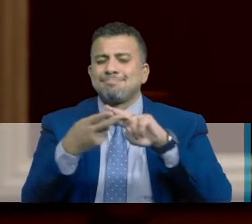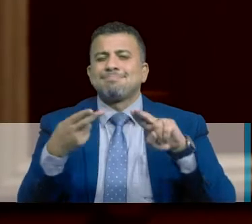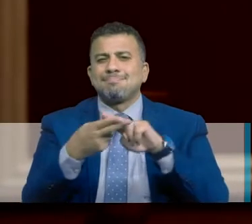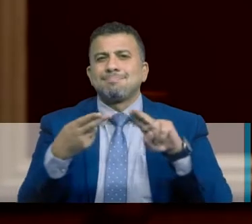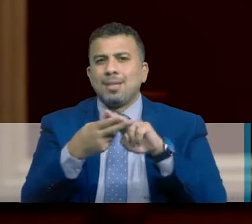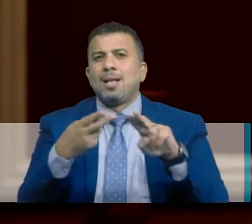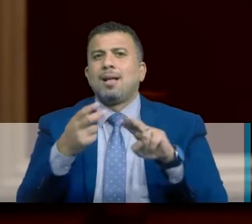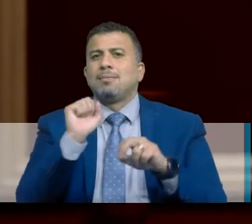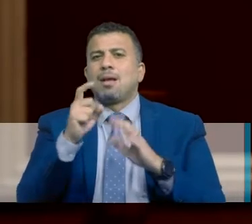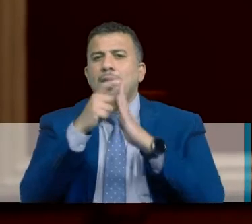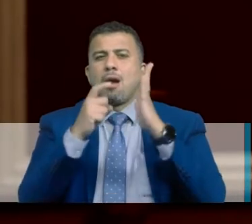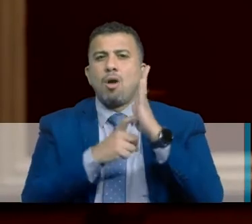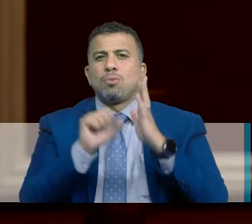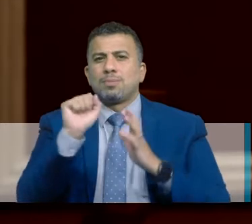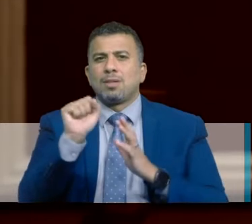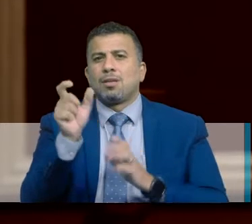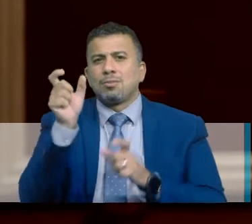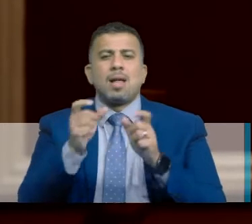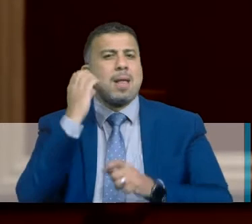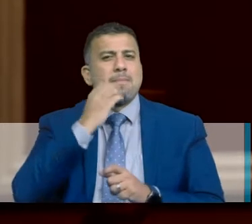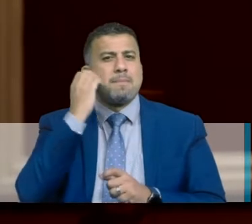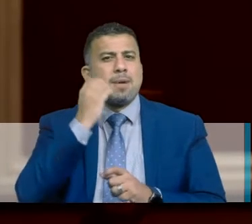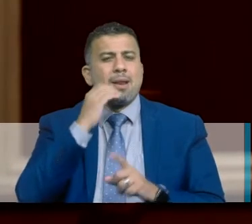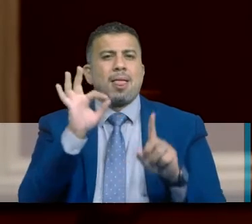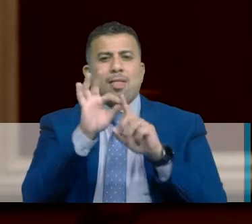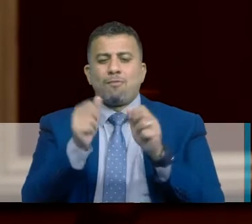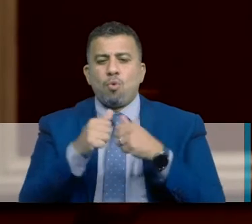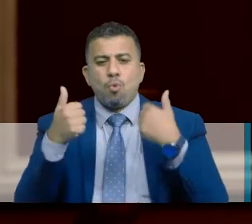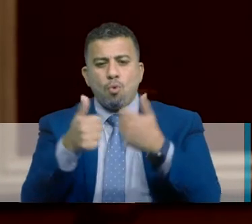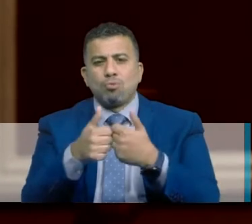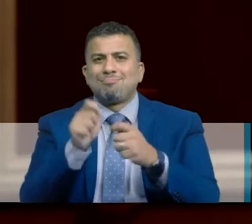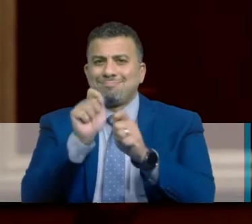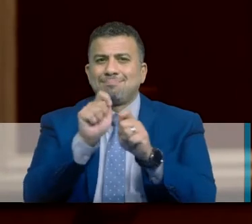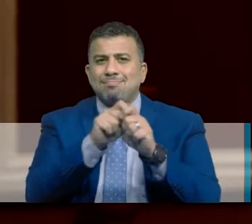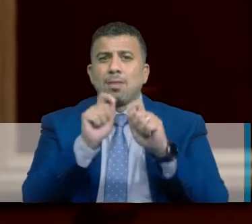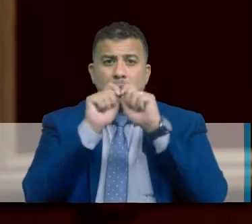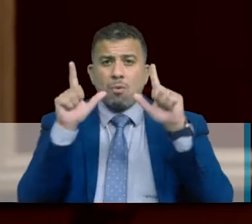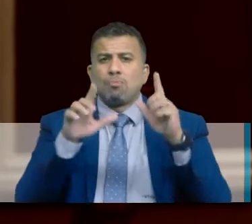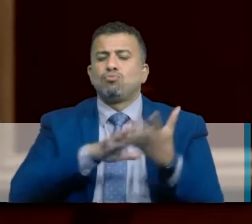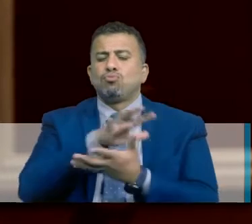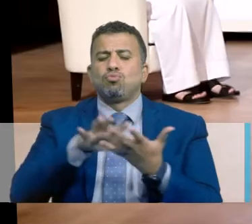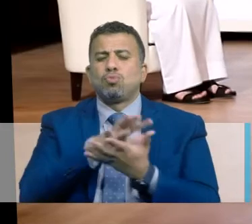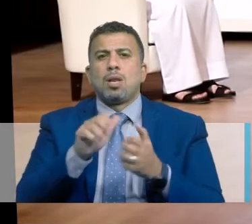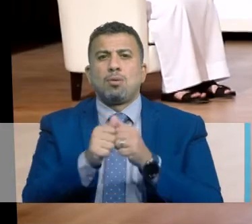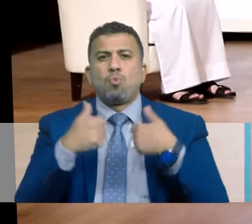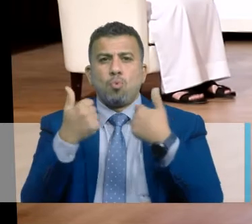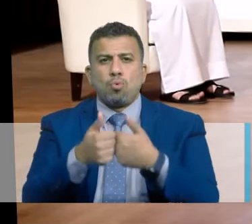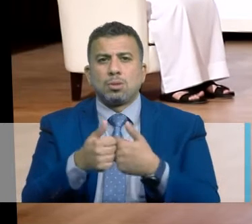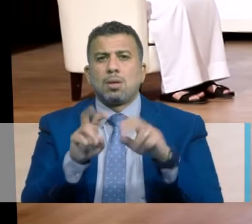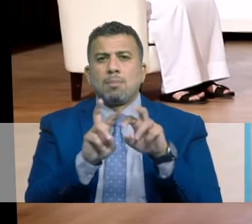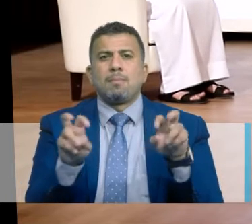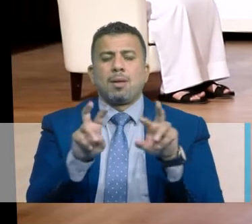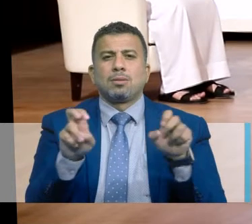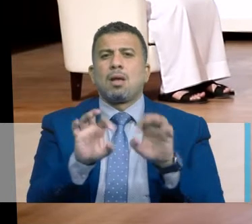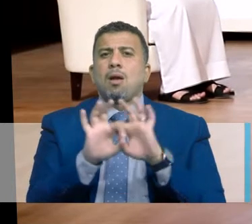والاصلاحيه في قانون الاحوال الشخصيه الاماراتيه يهدف الملتقى الى توعايته بمشكله الاسره وبحث